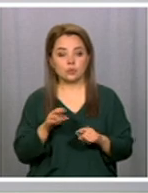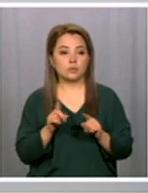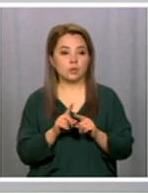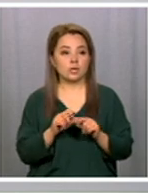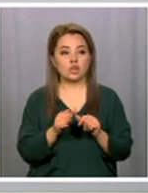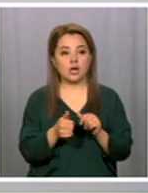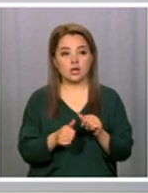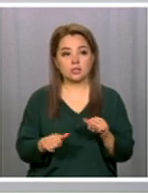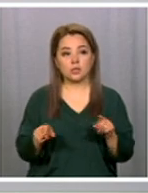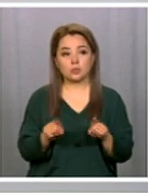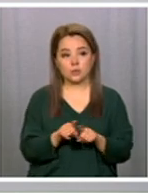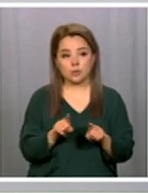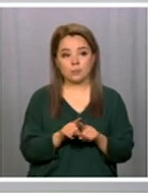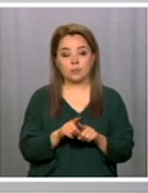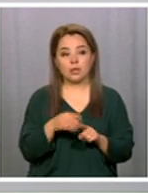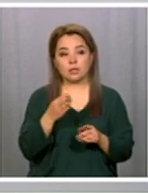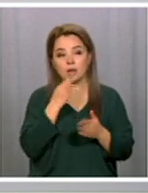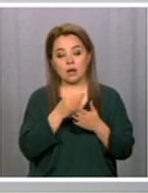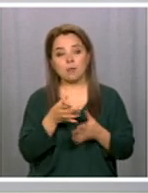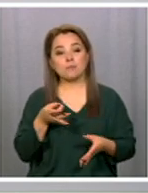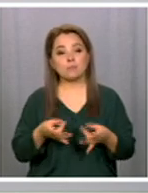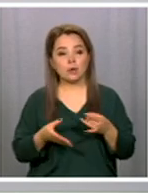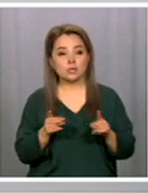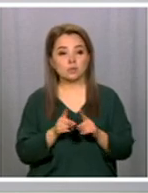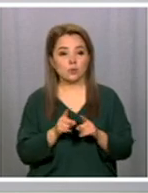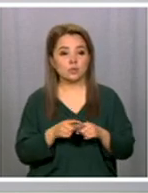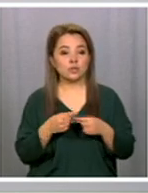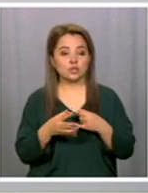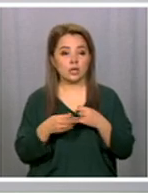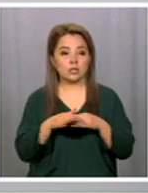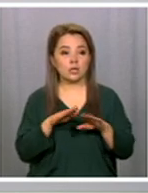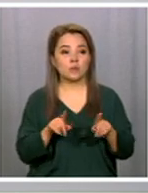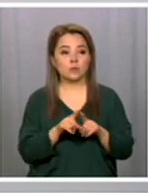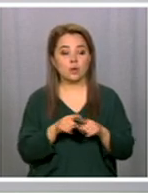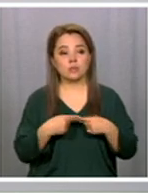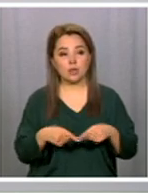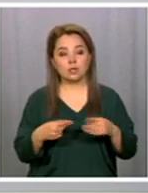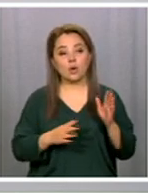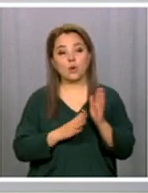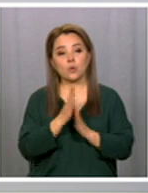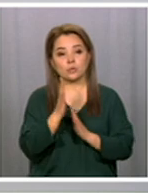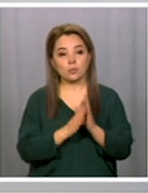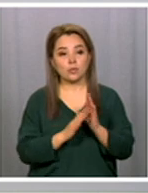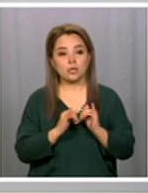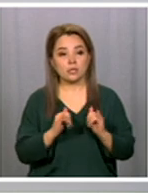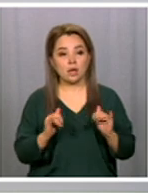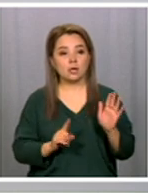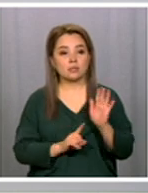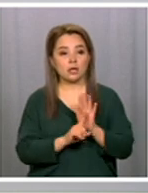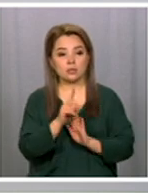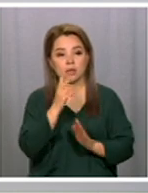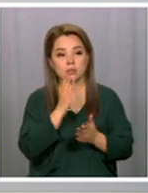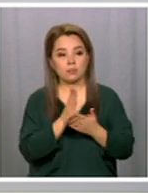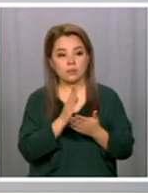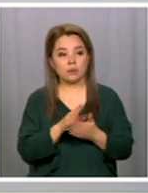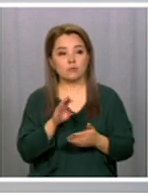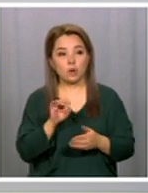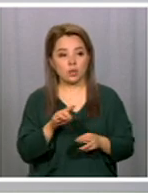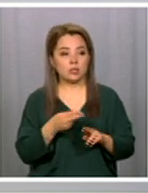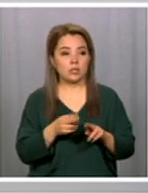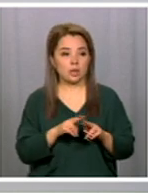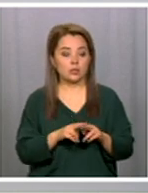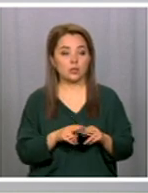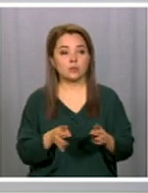жағасындағы осы батпақтанған жерлерге түрлі өсімдіктер шыға бастайды. Сөйтіп, торф түзіліп